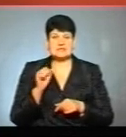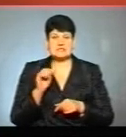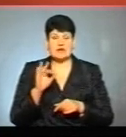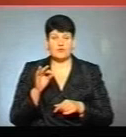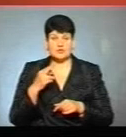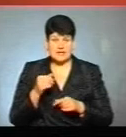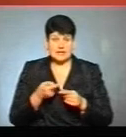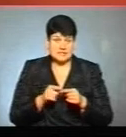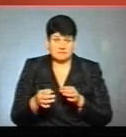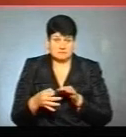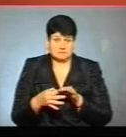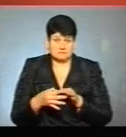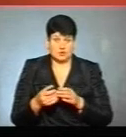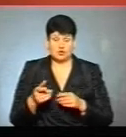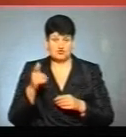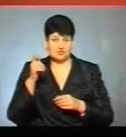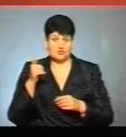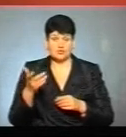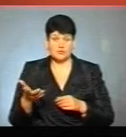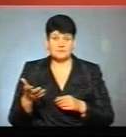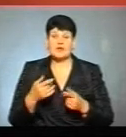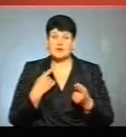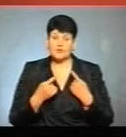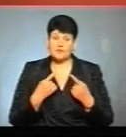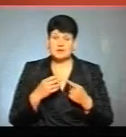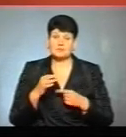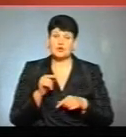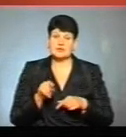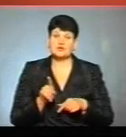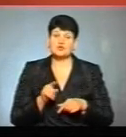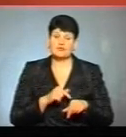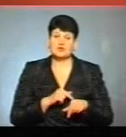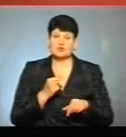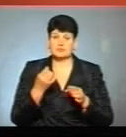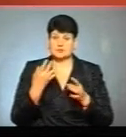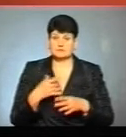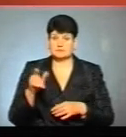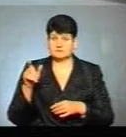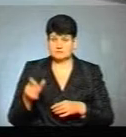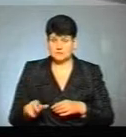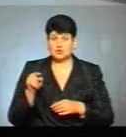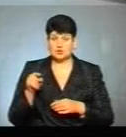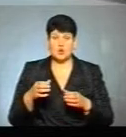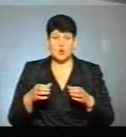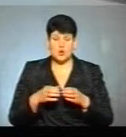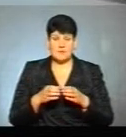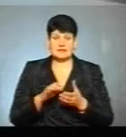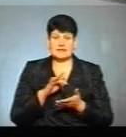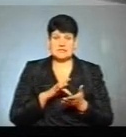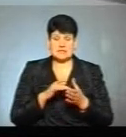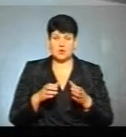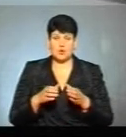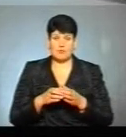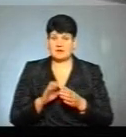Чорткова, по великому рахунку. Ну, тобто, якщо ми говоримо про те, що, чи відчує звичайний мешканець, що його громада і центр громади